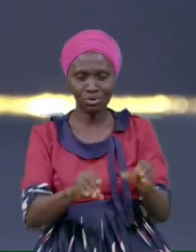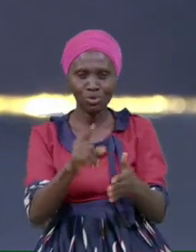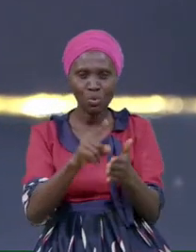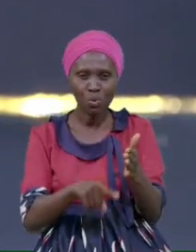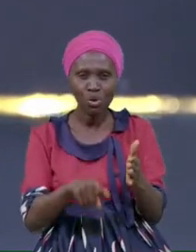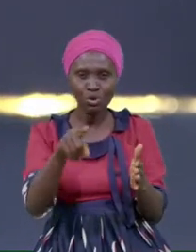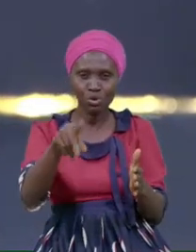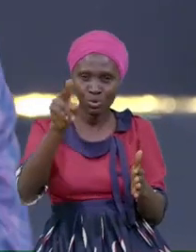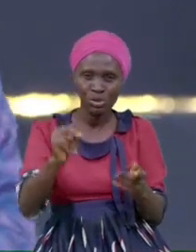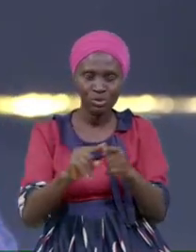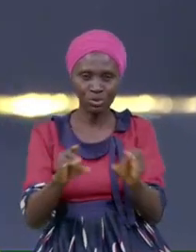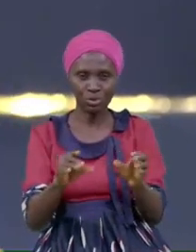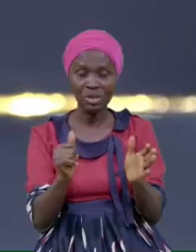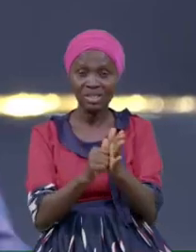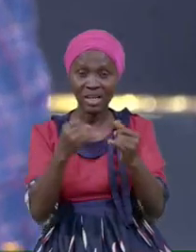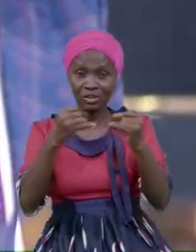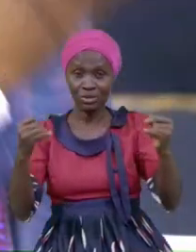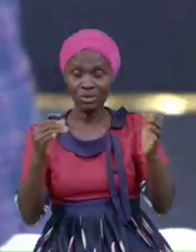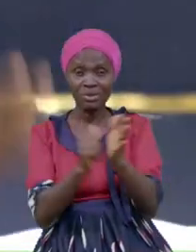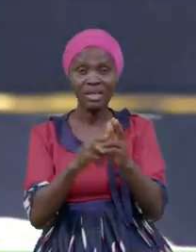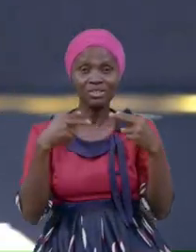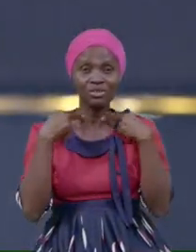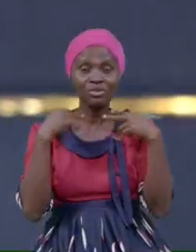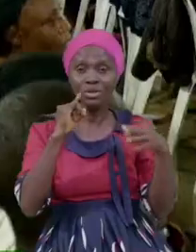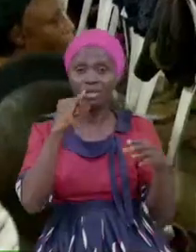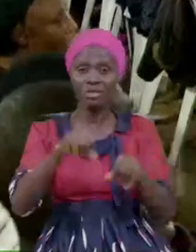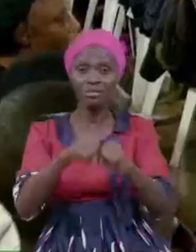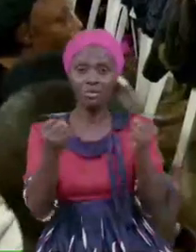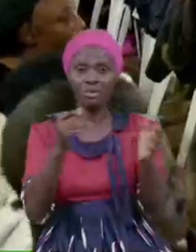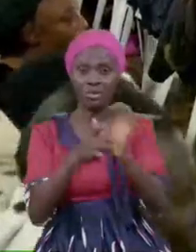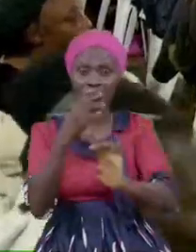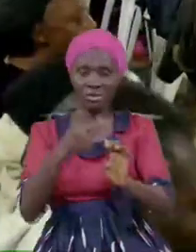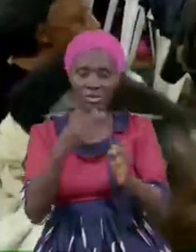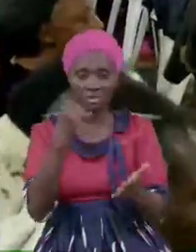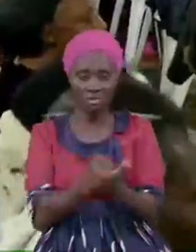faire? Ce joug, cette corde est brisée ce soir.